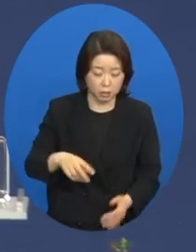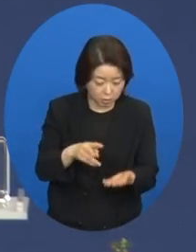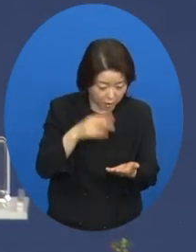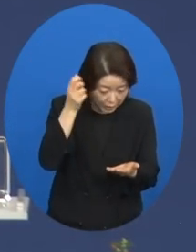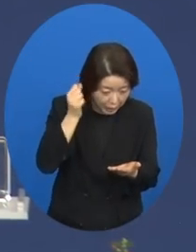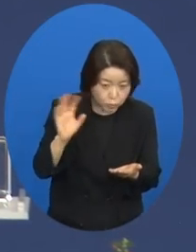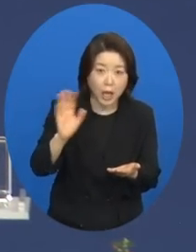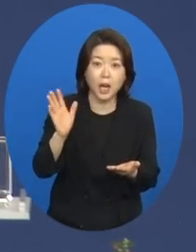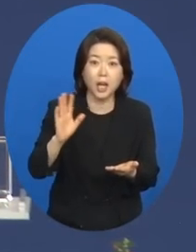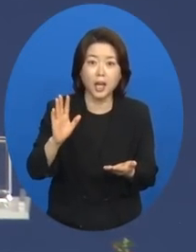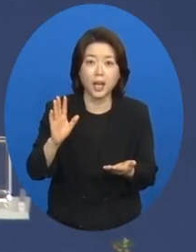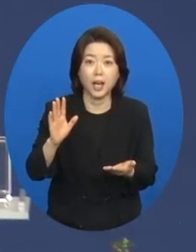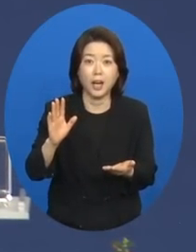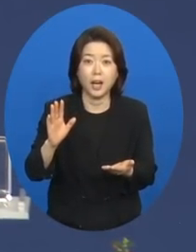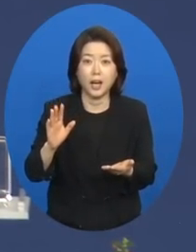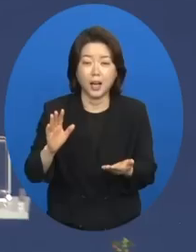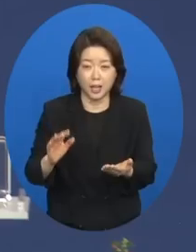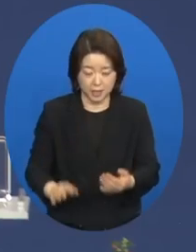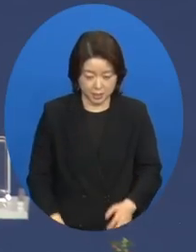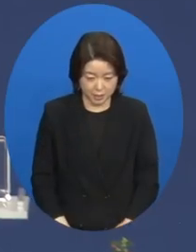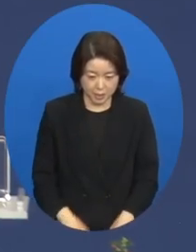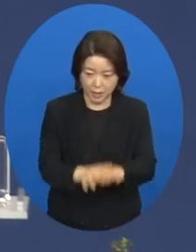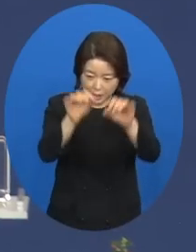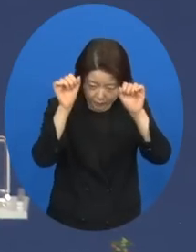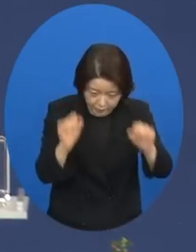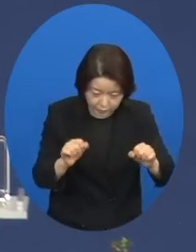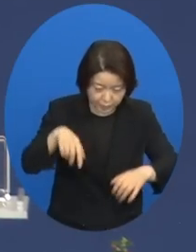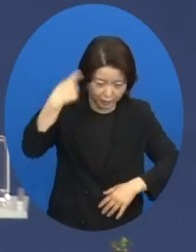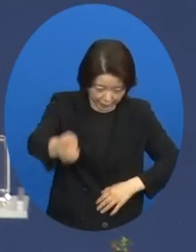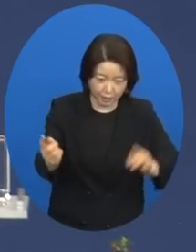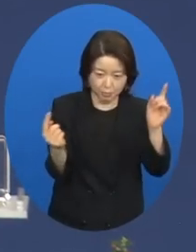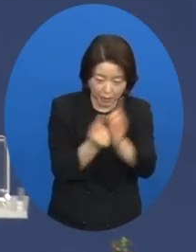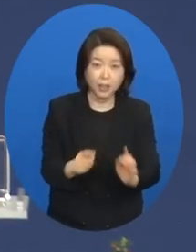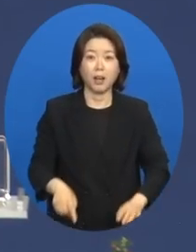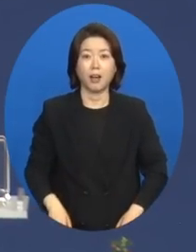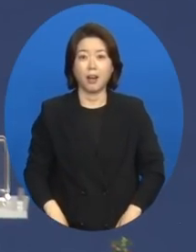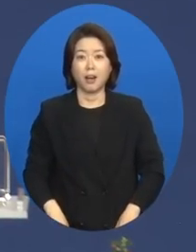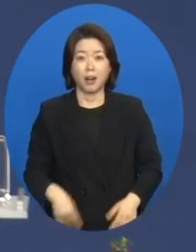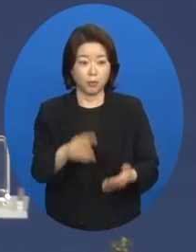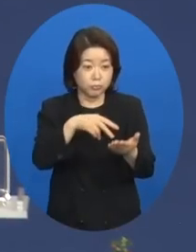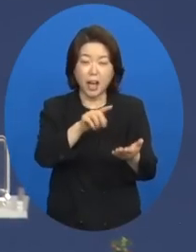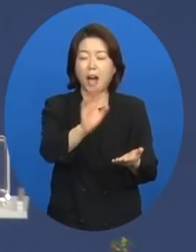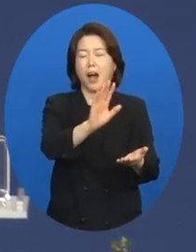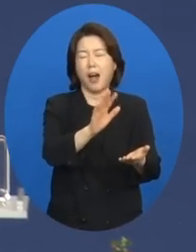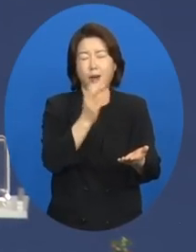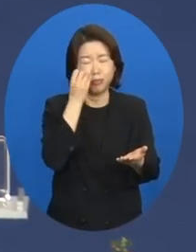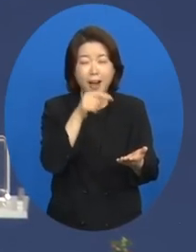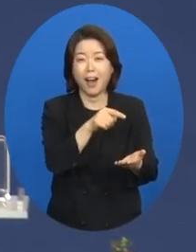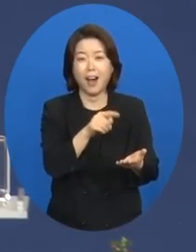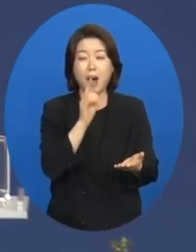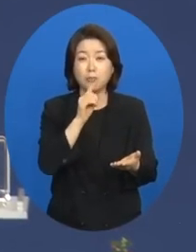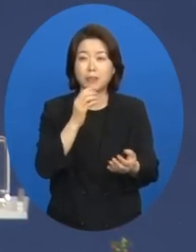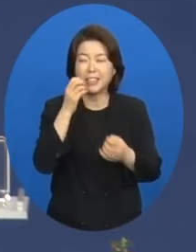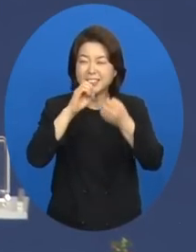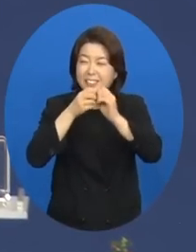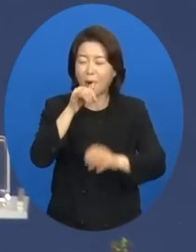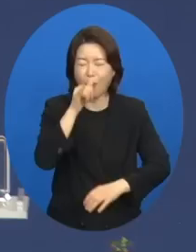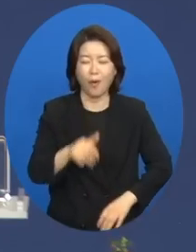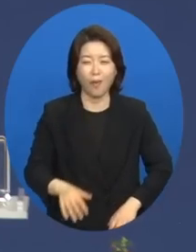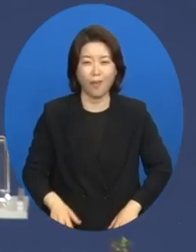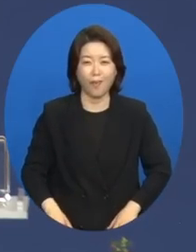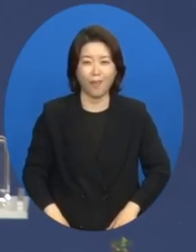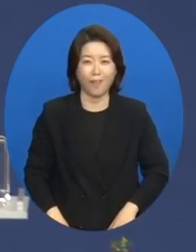외우지를 않아가지고 안녕히 계십시오. 다음에 뵙겠습니다. 뭐 이랬다는 말도 안 되는 그런 얘기가